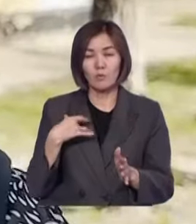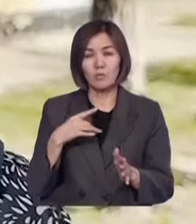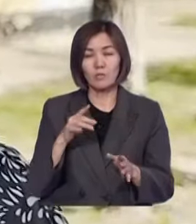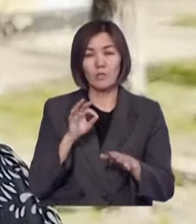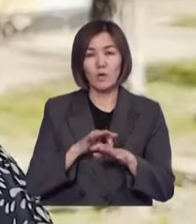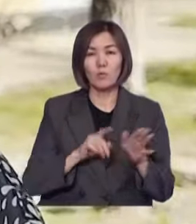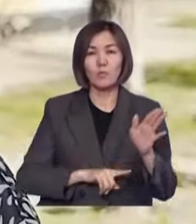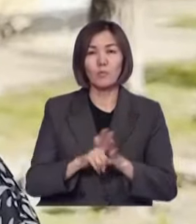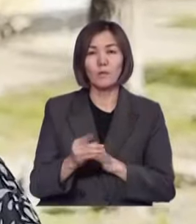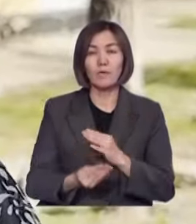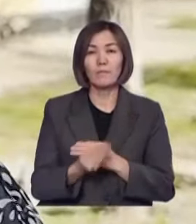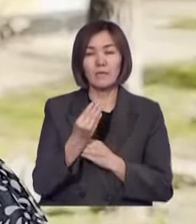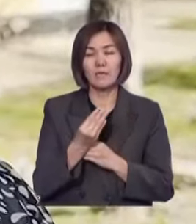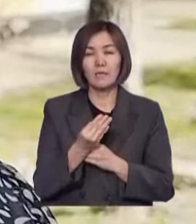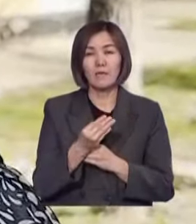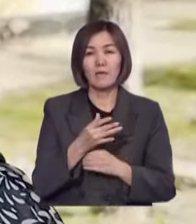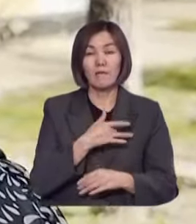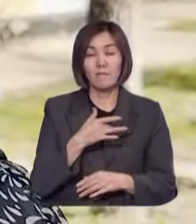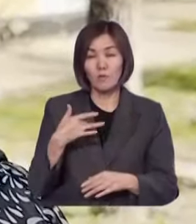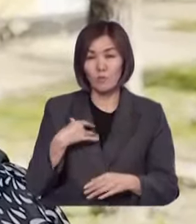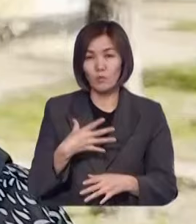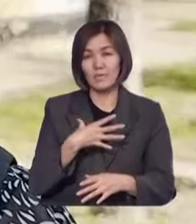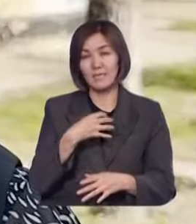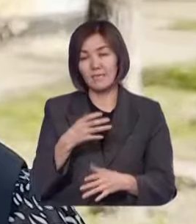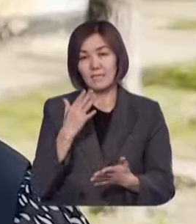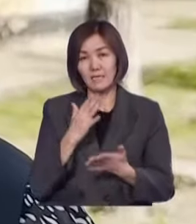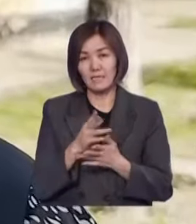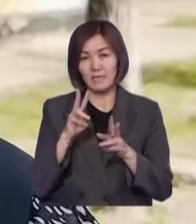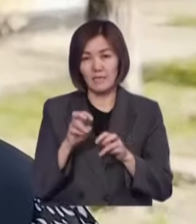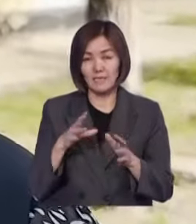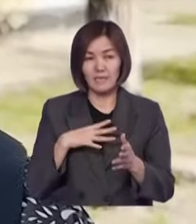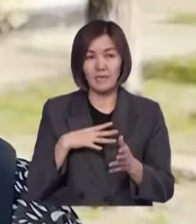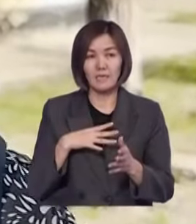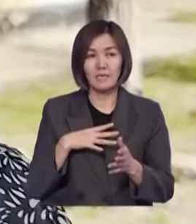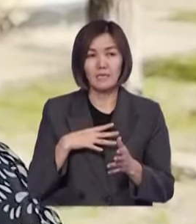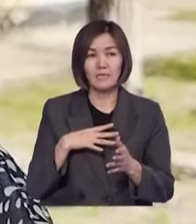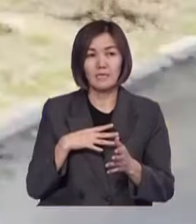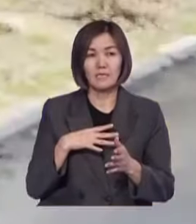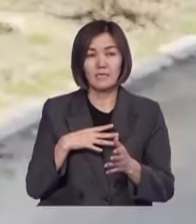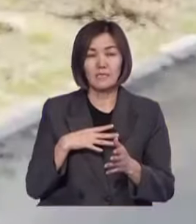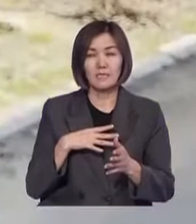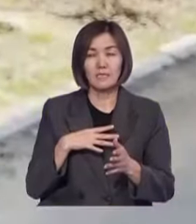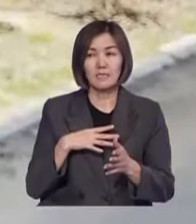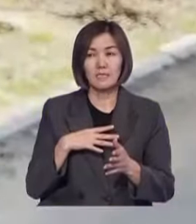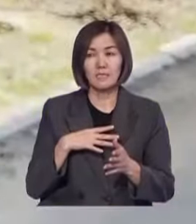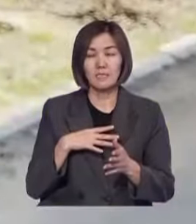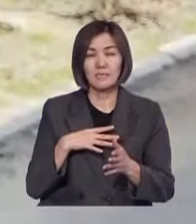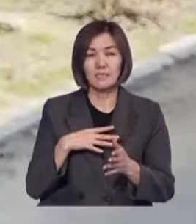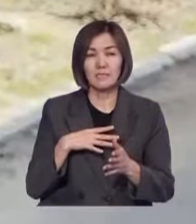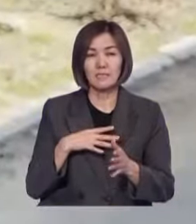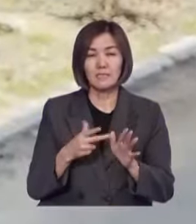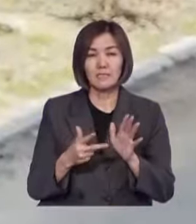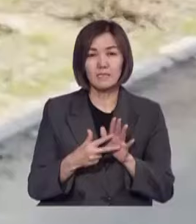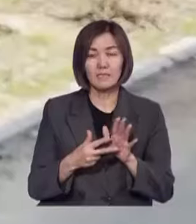болса, флюорографиялық, жән экспертік, және жақандық қордан бізде жән эксперт орналастырылған